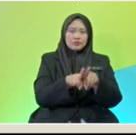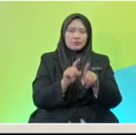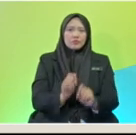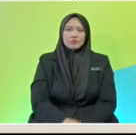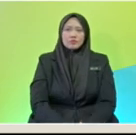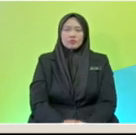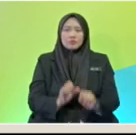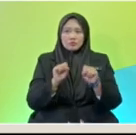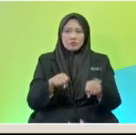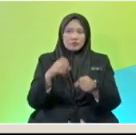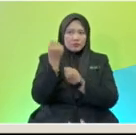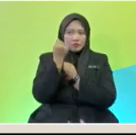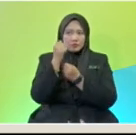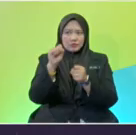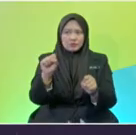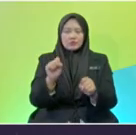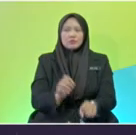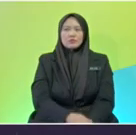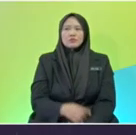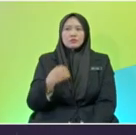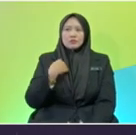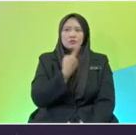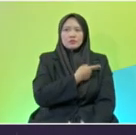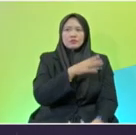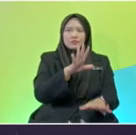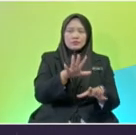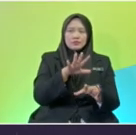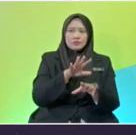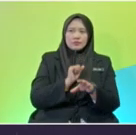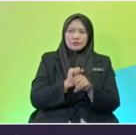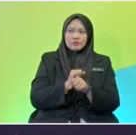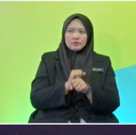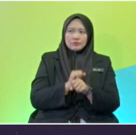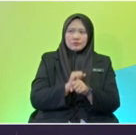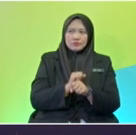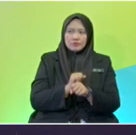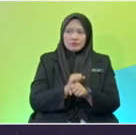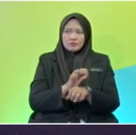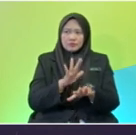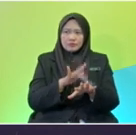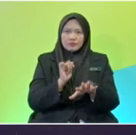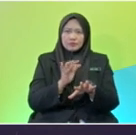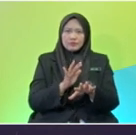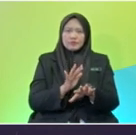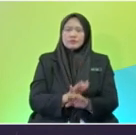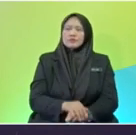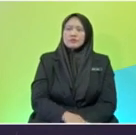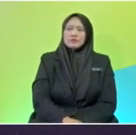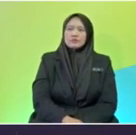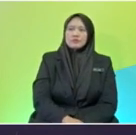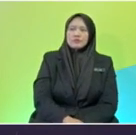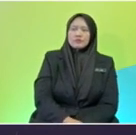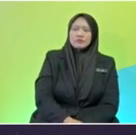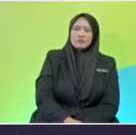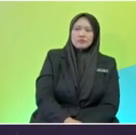itu adik-adik dan kita dapat yang belum coba lagi saya rasa yang baru